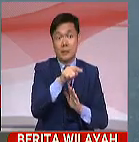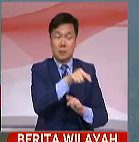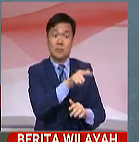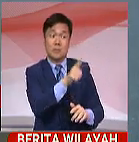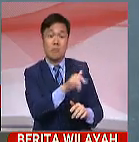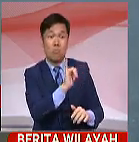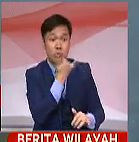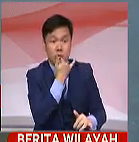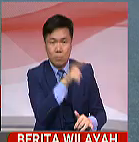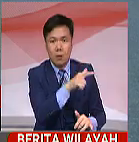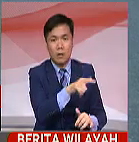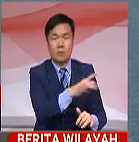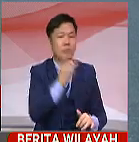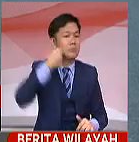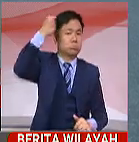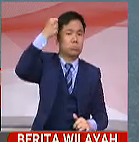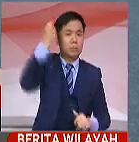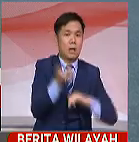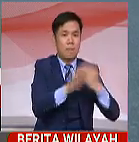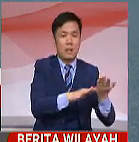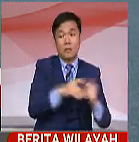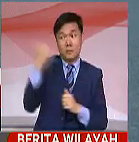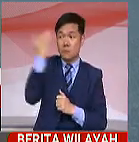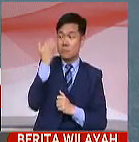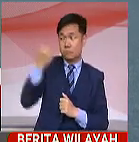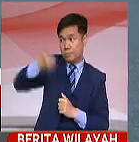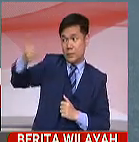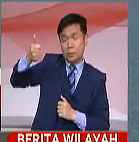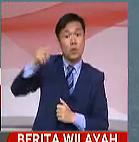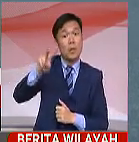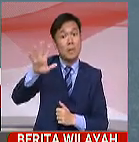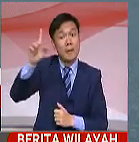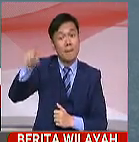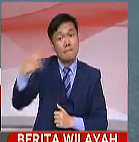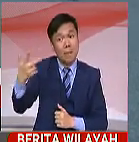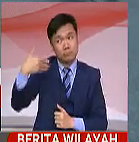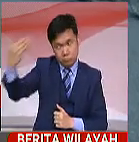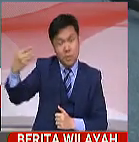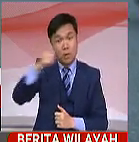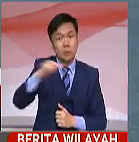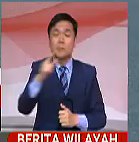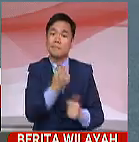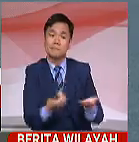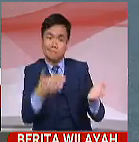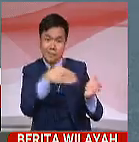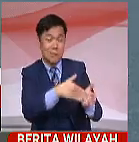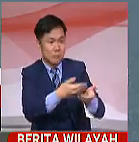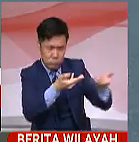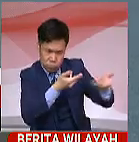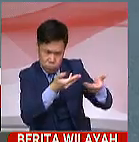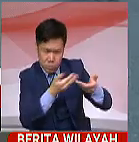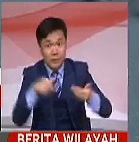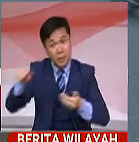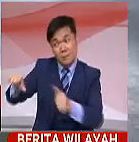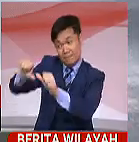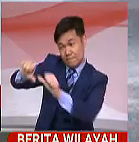mati. Magistrate Tan Chai Wei menetapkan 25 Mac depan sebagai tarikh sebutan semula bagi laporan bedah siasat